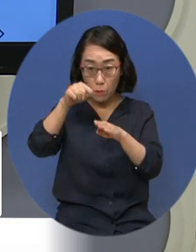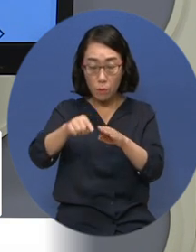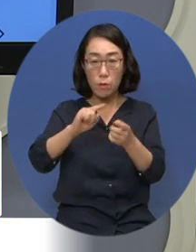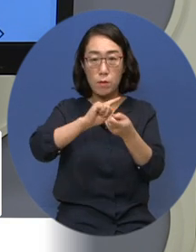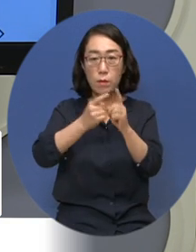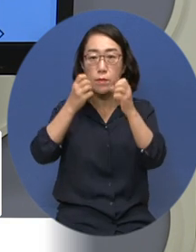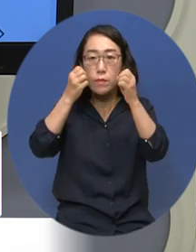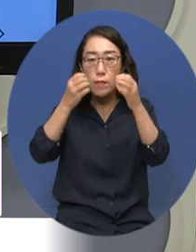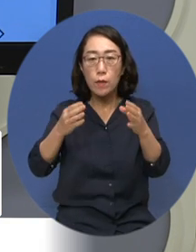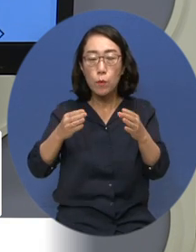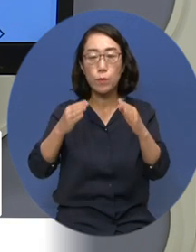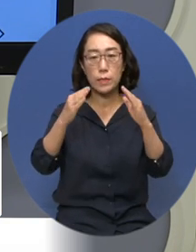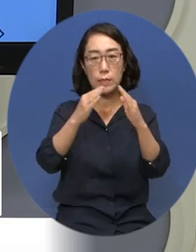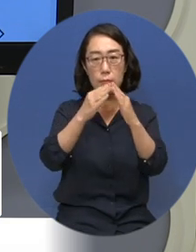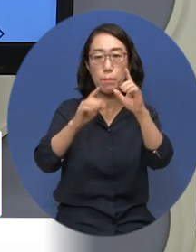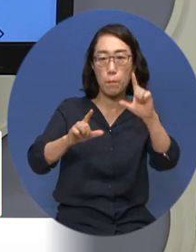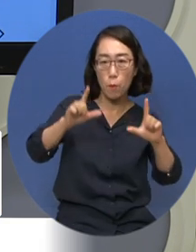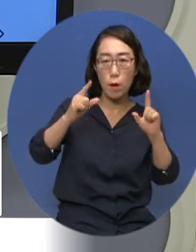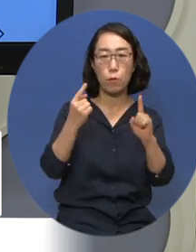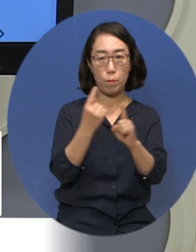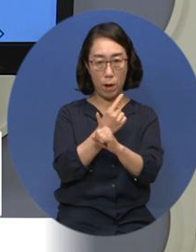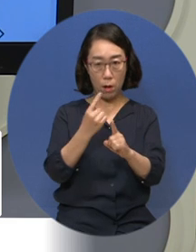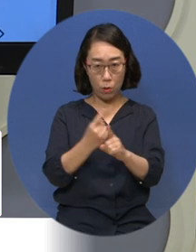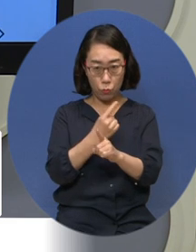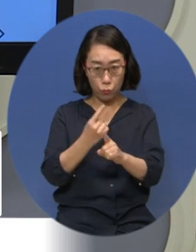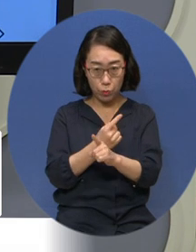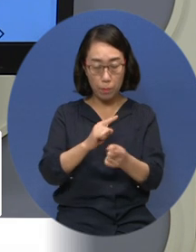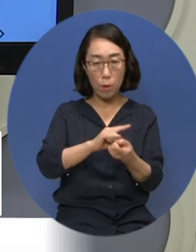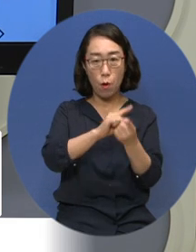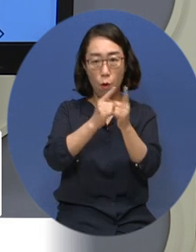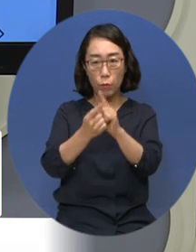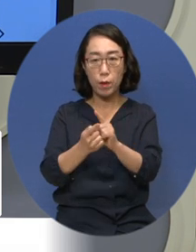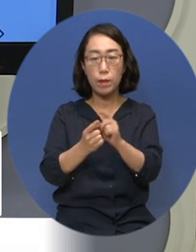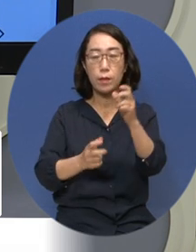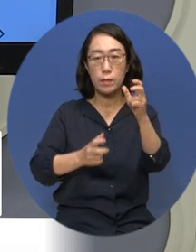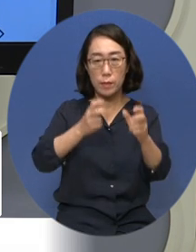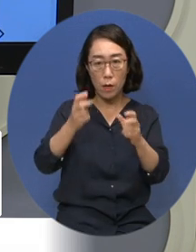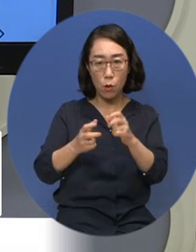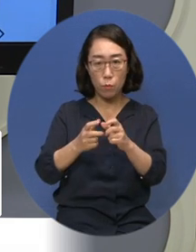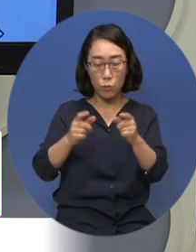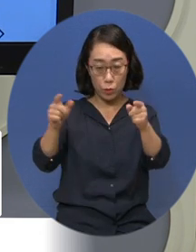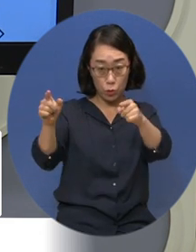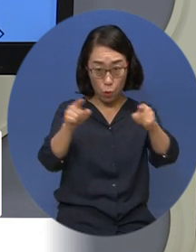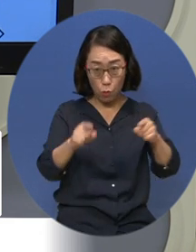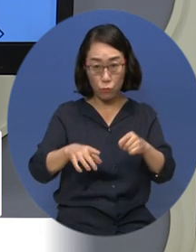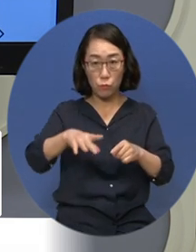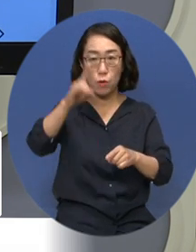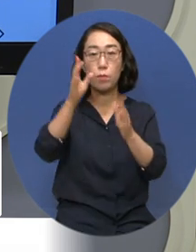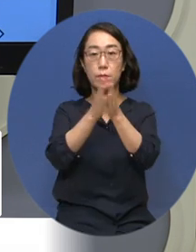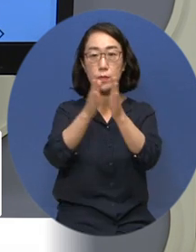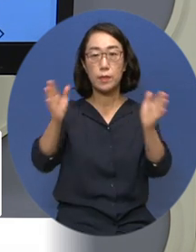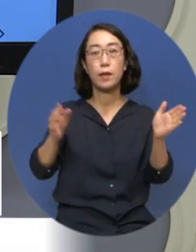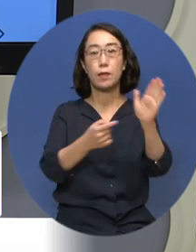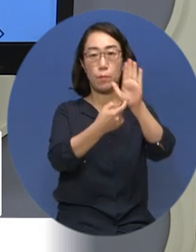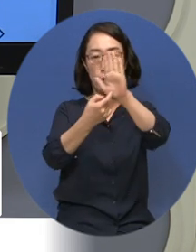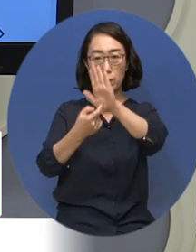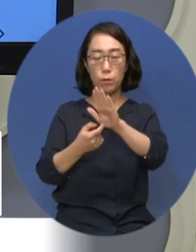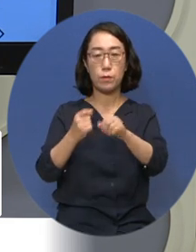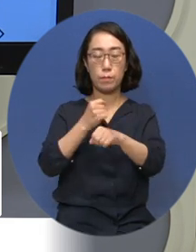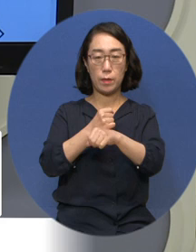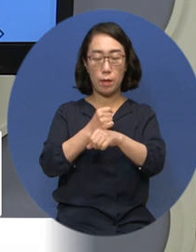서비스 모델로 바꾸는 장애인 거주시설 변환 사업을 전국 최초로 시작한다고 밝혔습니다